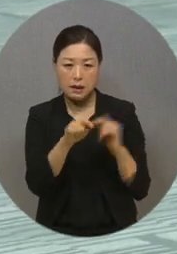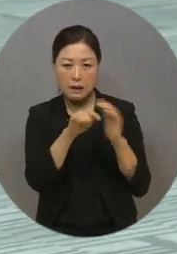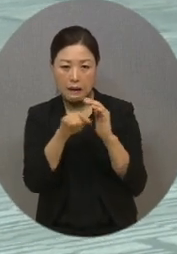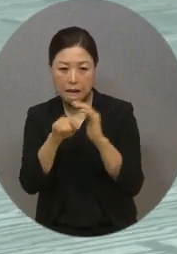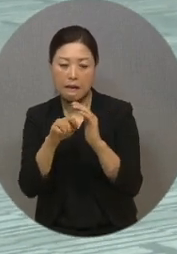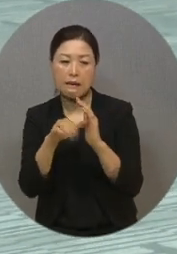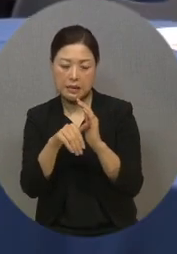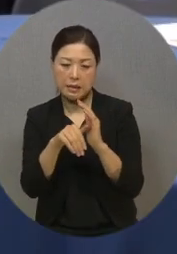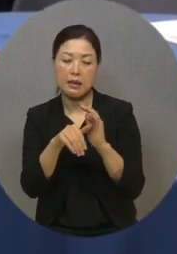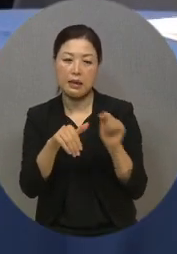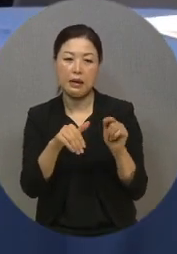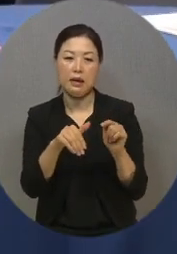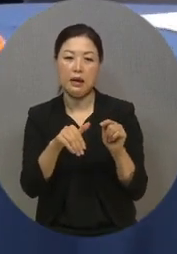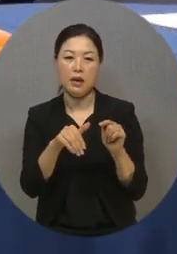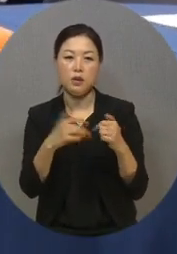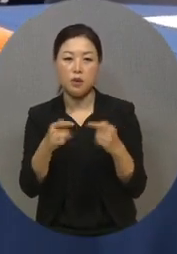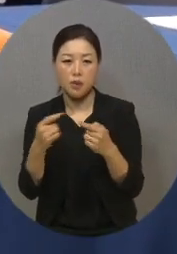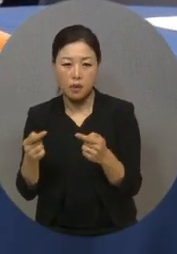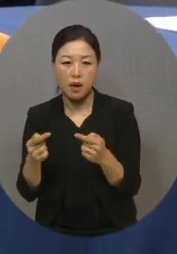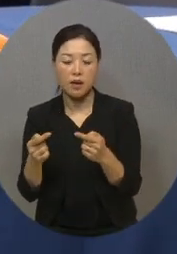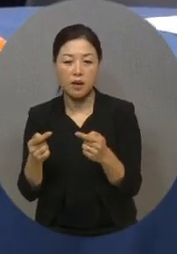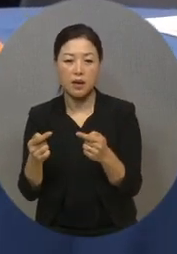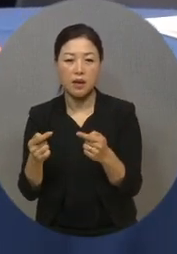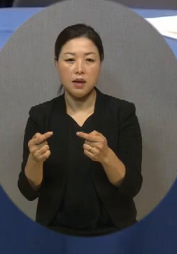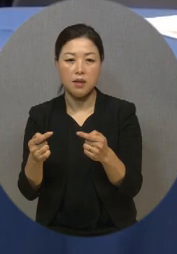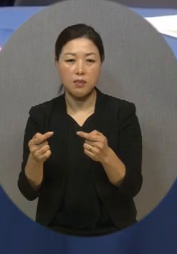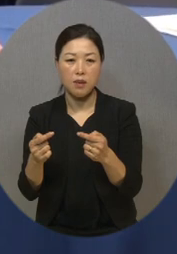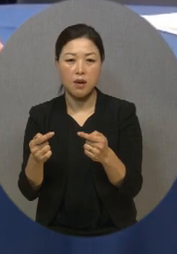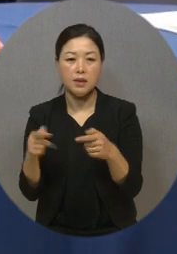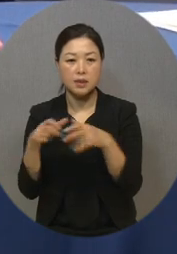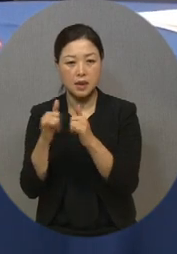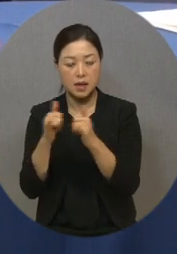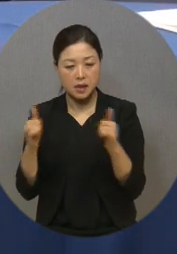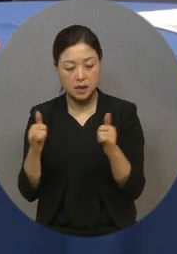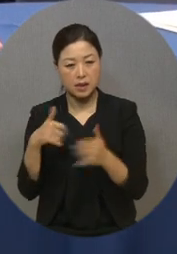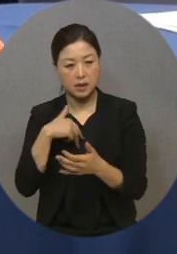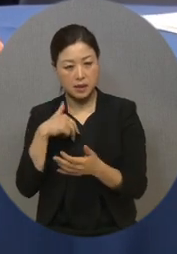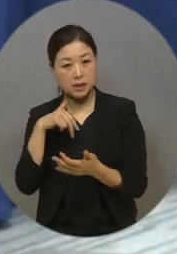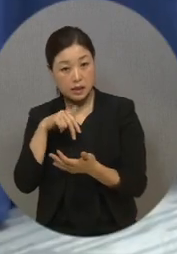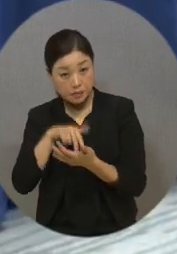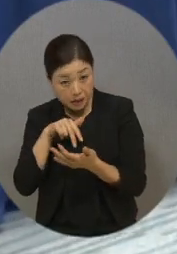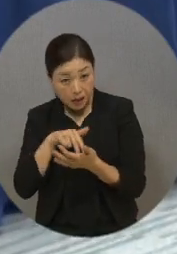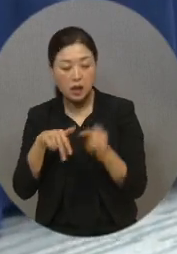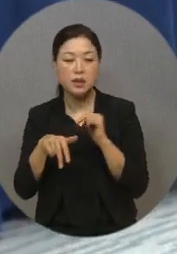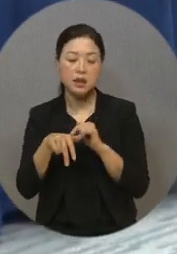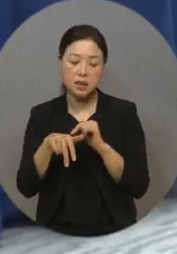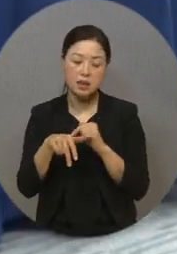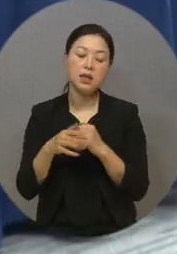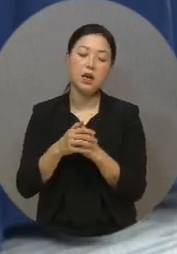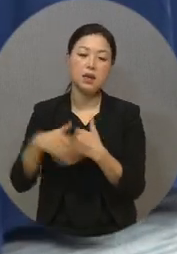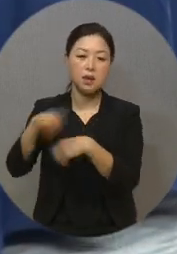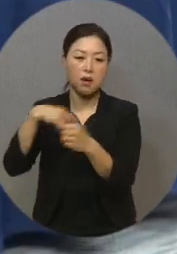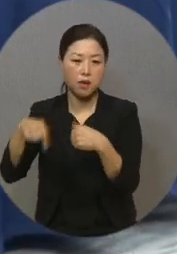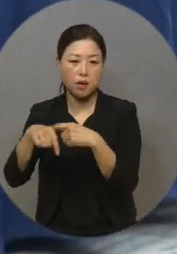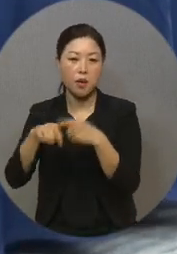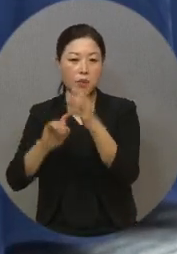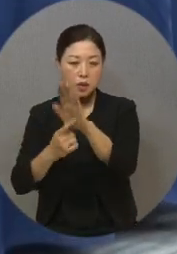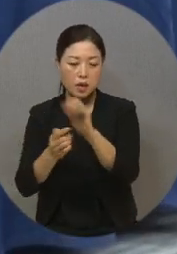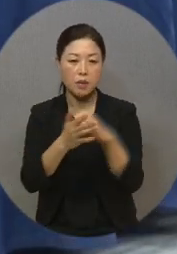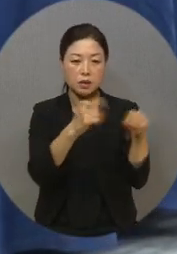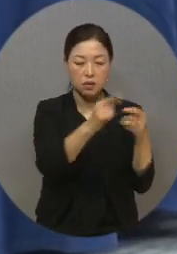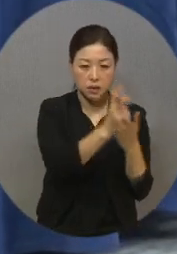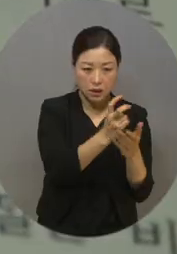토론회에 참여한 장애인들은 그들의 현실을 구체적으로 표현하며 정책과 현실의 차이가 상당히 크다는 것을